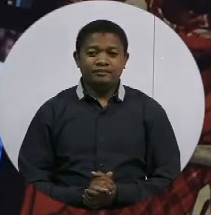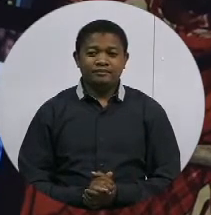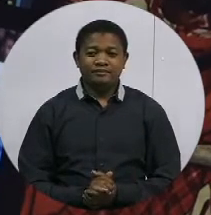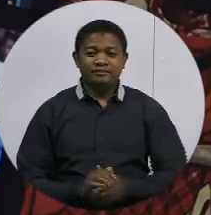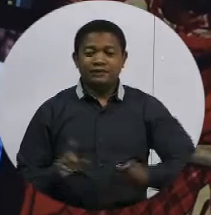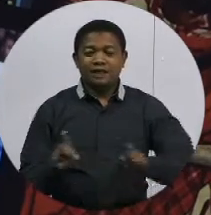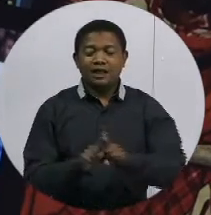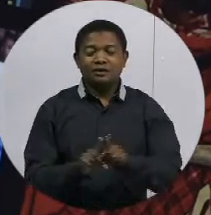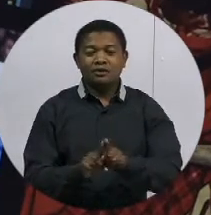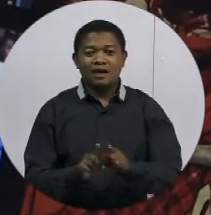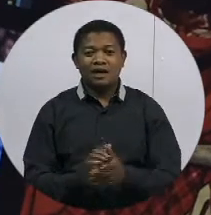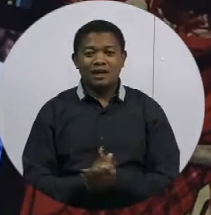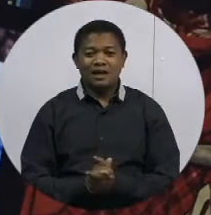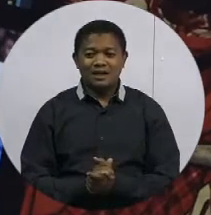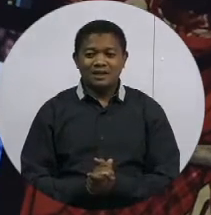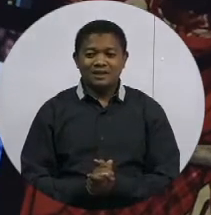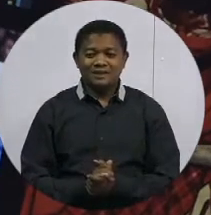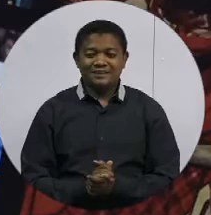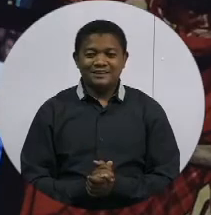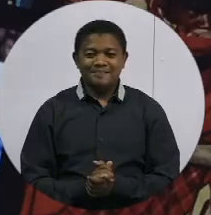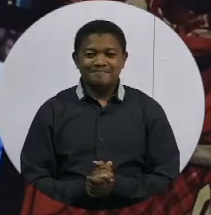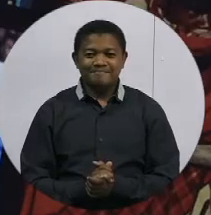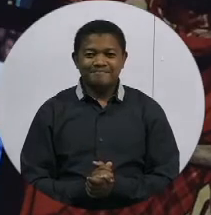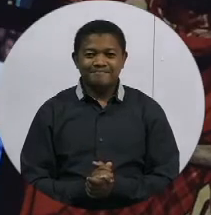mipetraka koa ny atao hoe